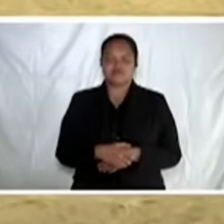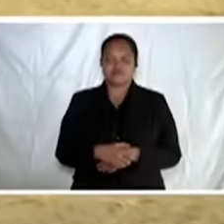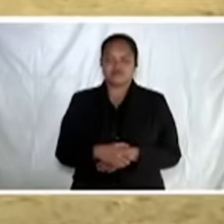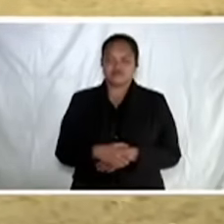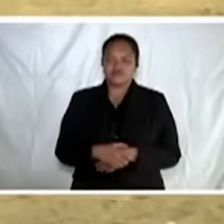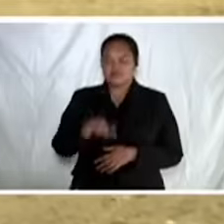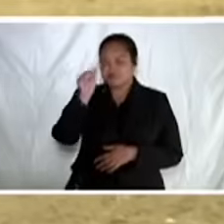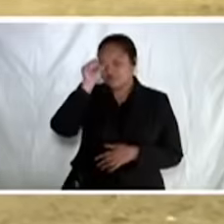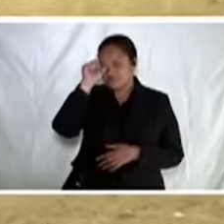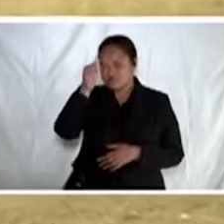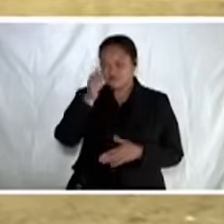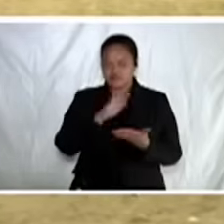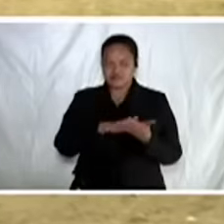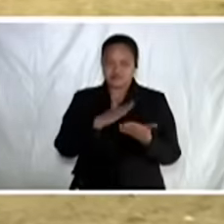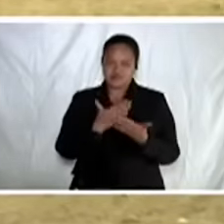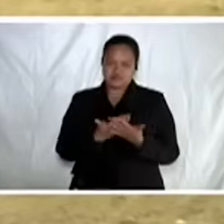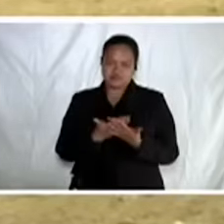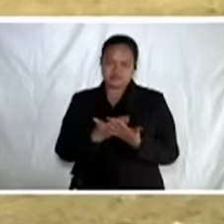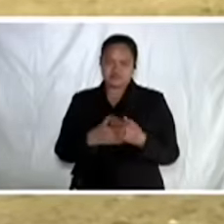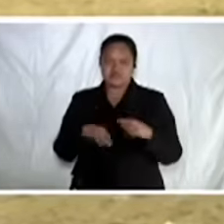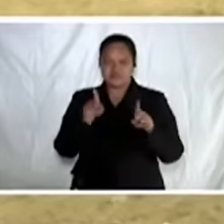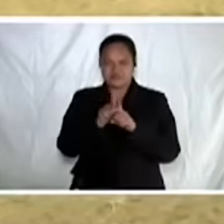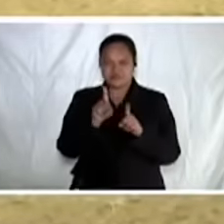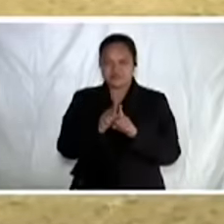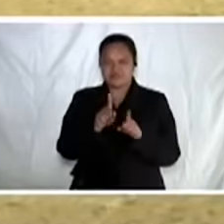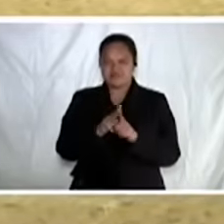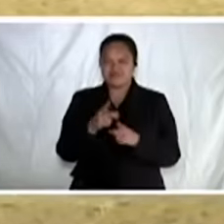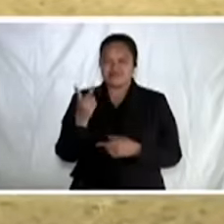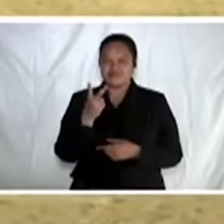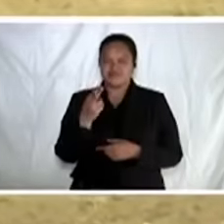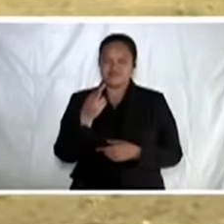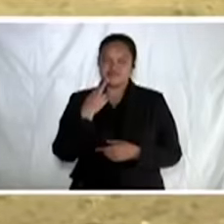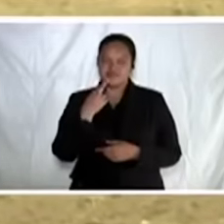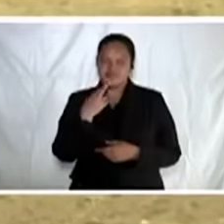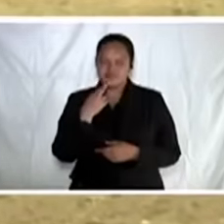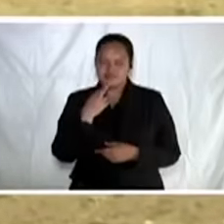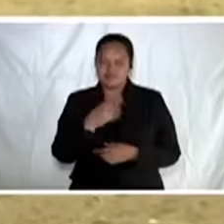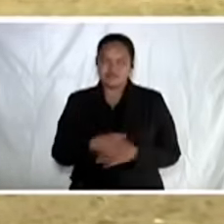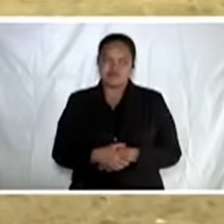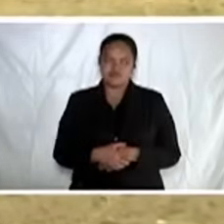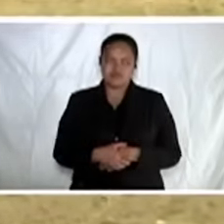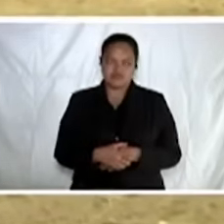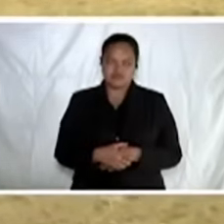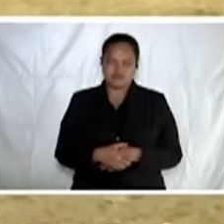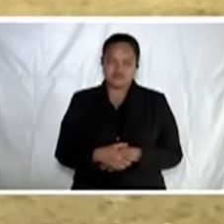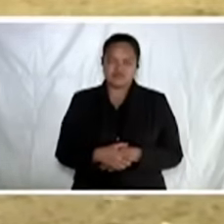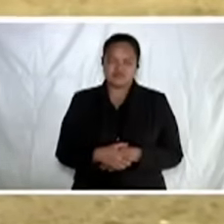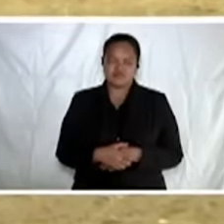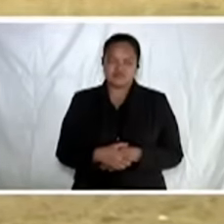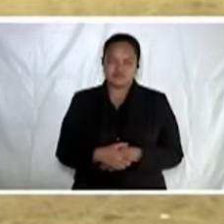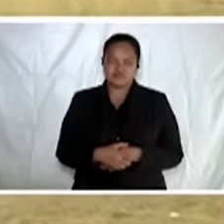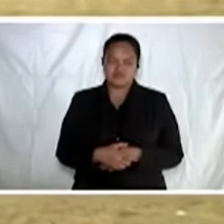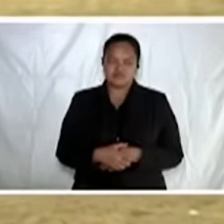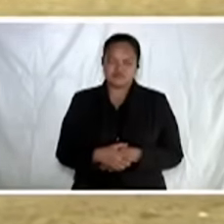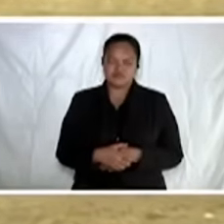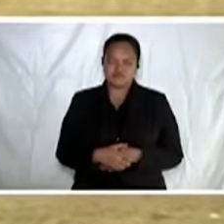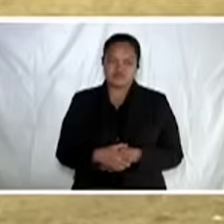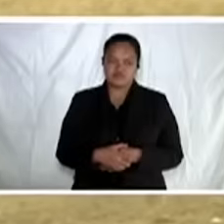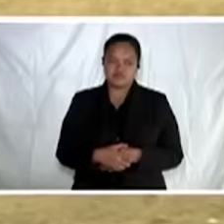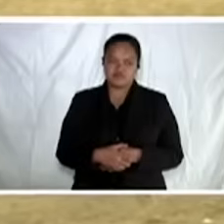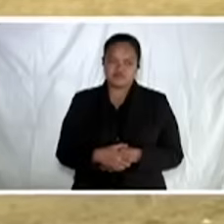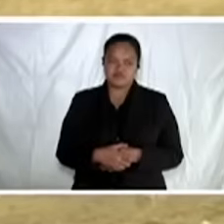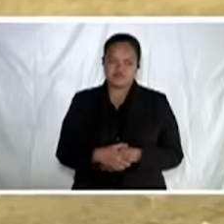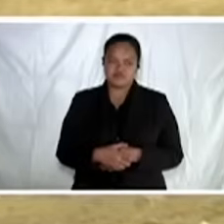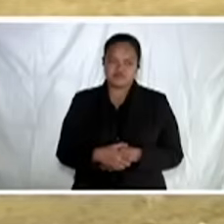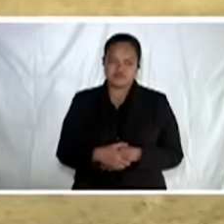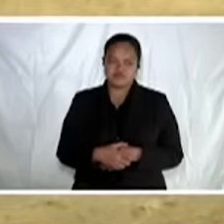ये मौका जो है बहुत हर साल एक बार आता है 10 तारीख अक्टूबर को और ये उस